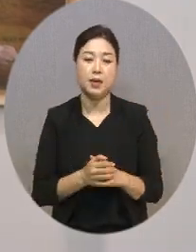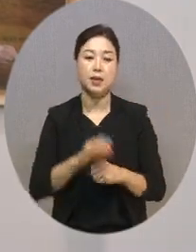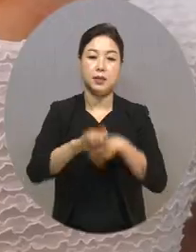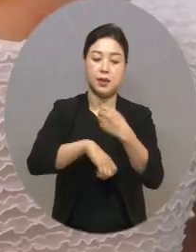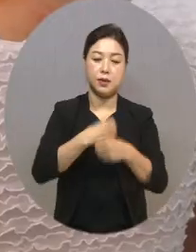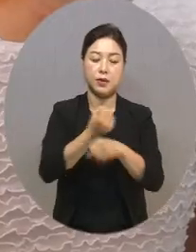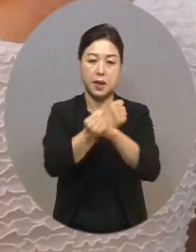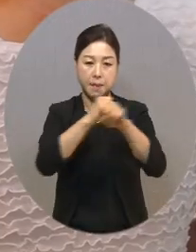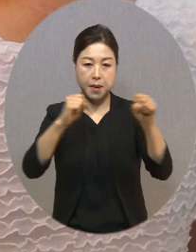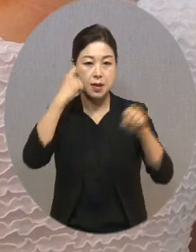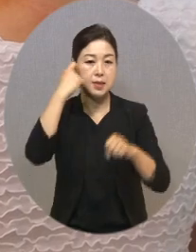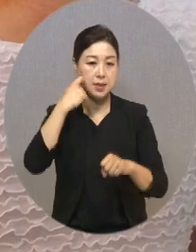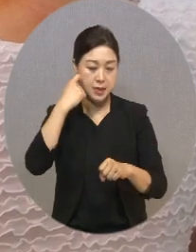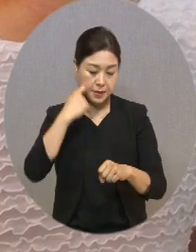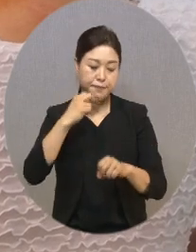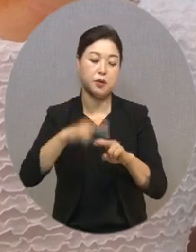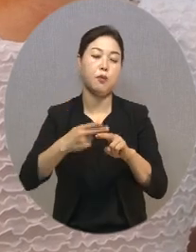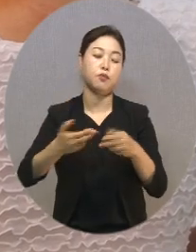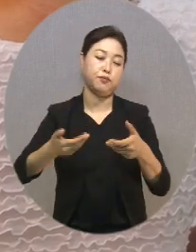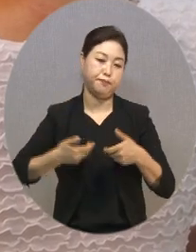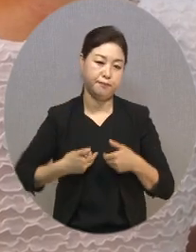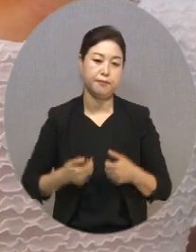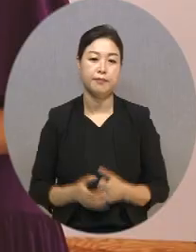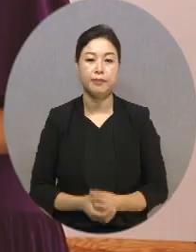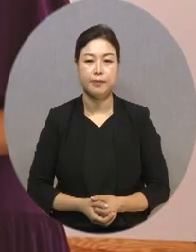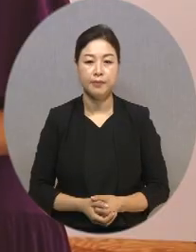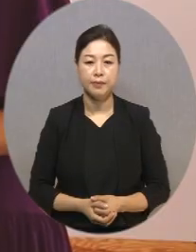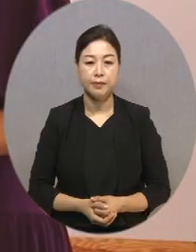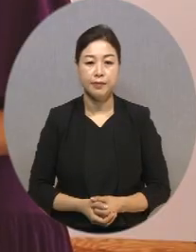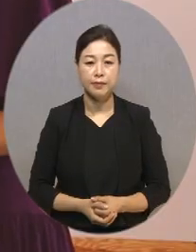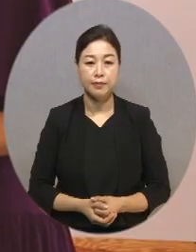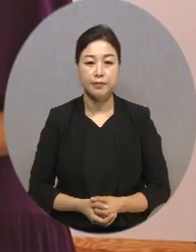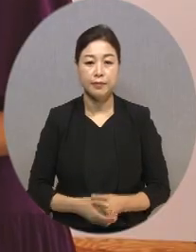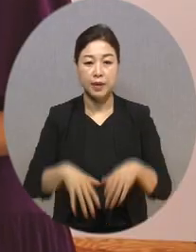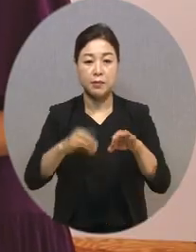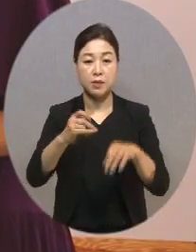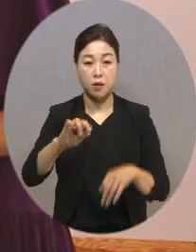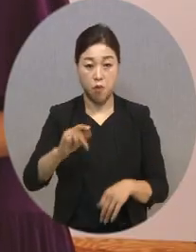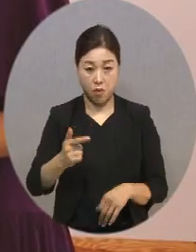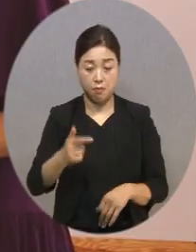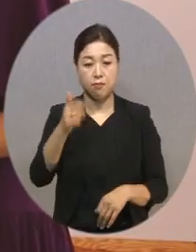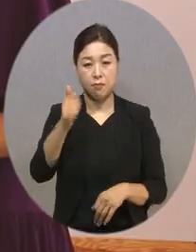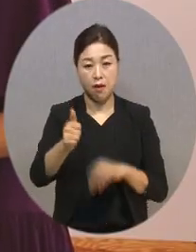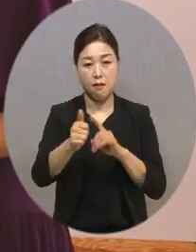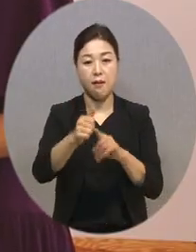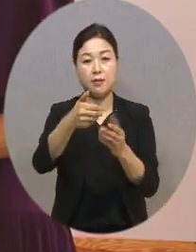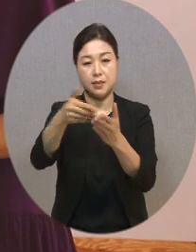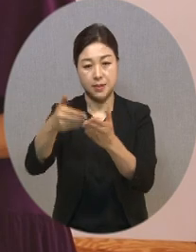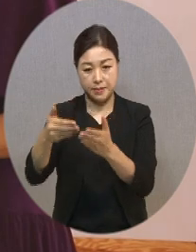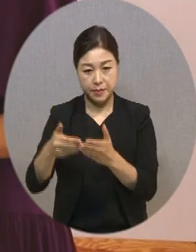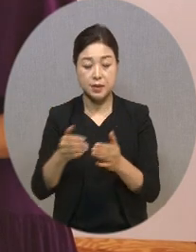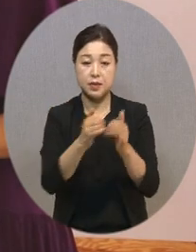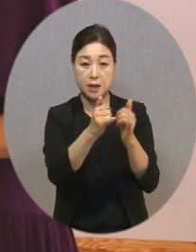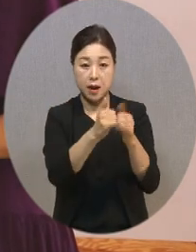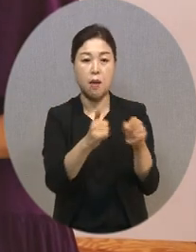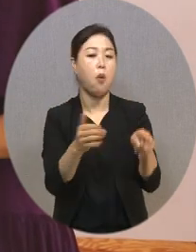자유와 해방을 선물해 주기도 합니다. 김철은 작가의 풍경화는 사람이